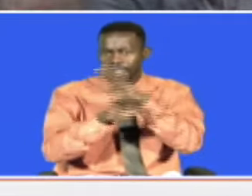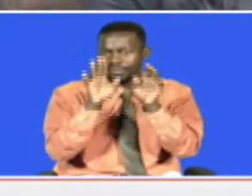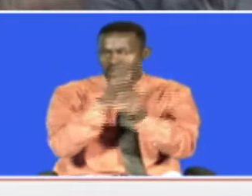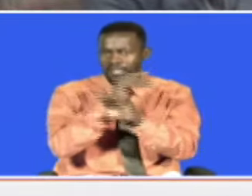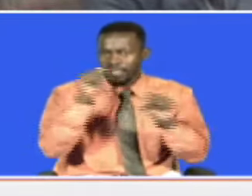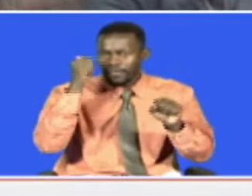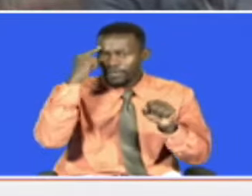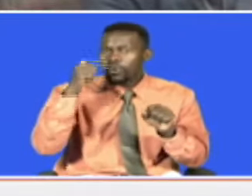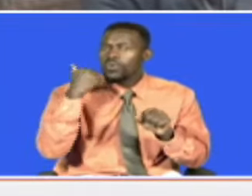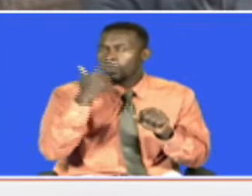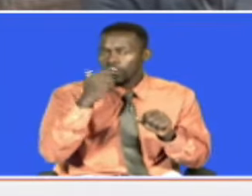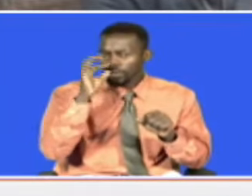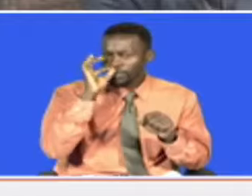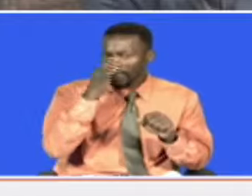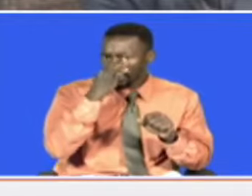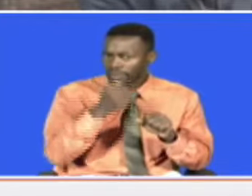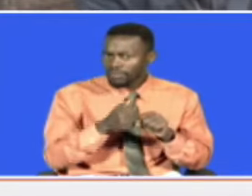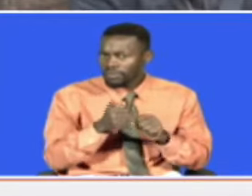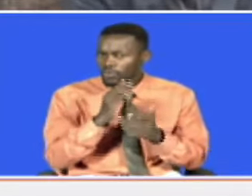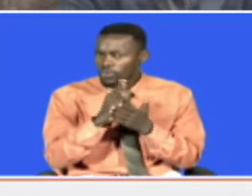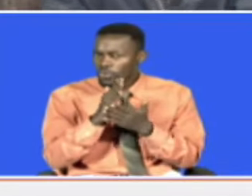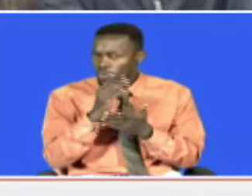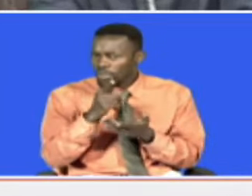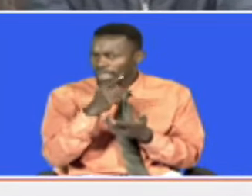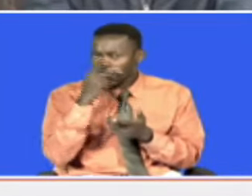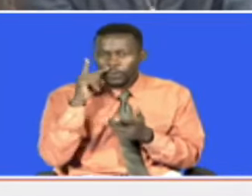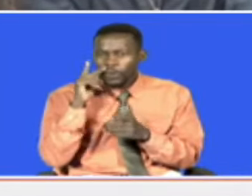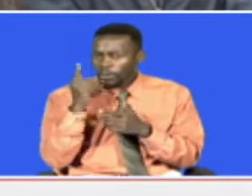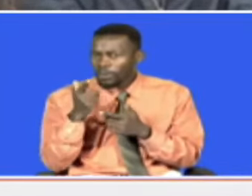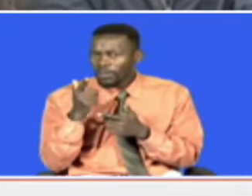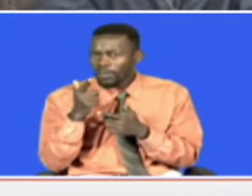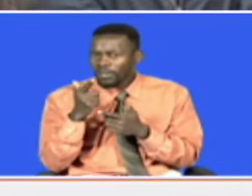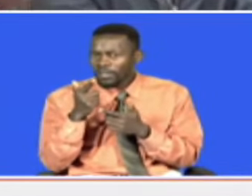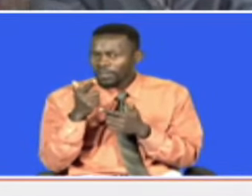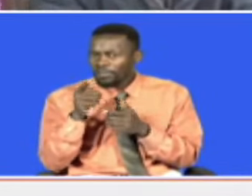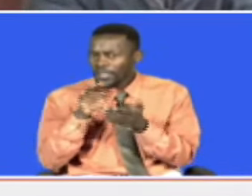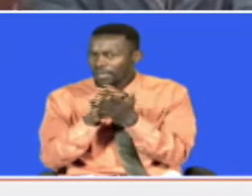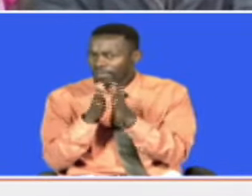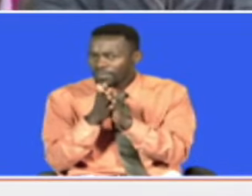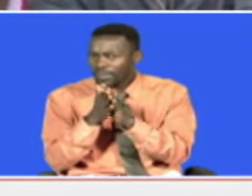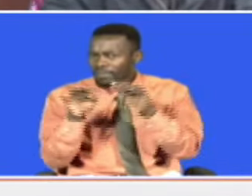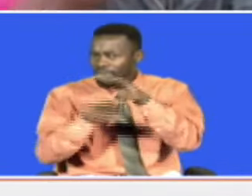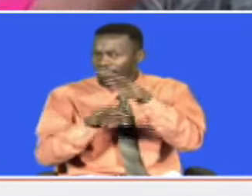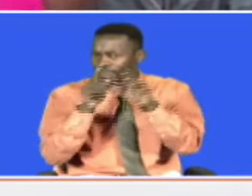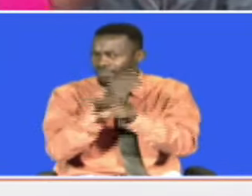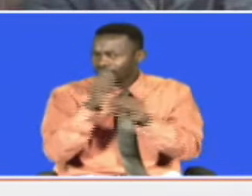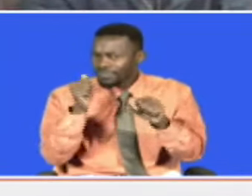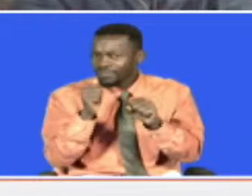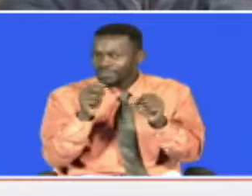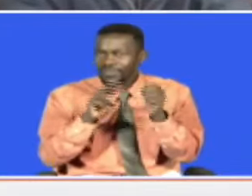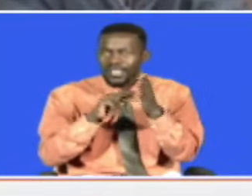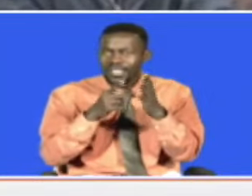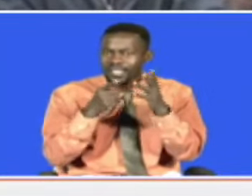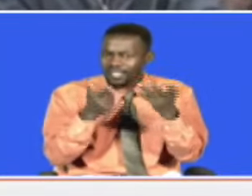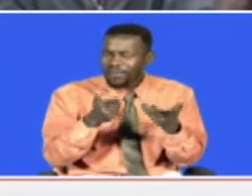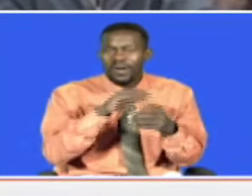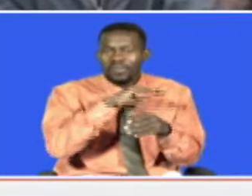wa Kibaki. Si alienda? Yeah. Alienda ama kuenda? Alienda. Sasa ni vibaya Baba akisaidianana na Ruto